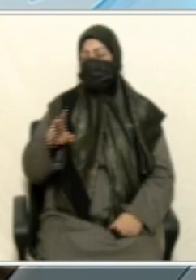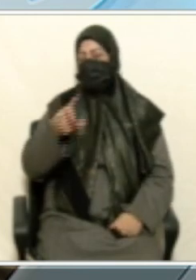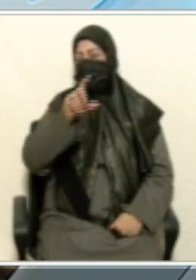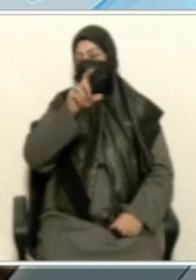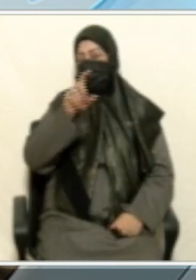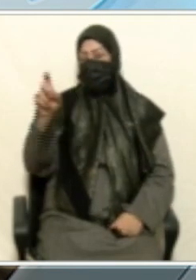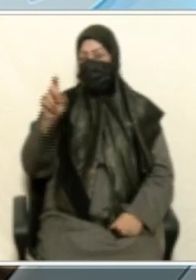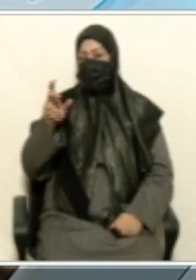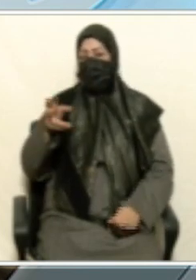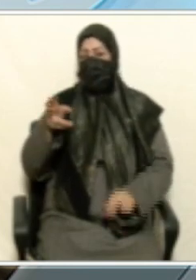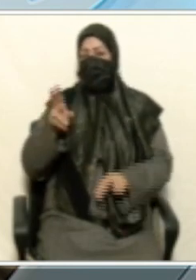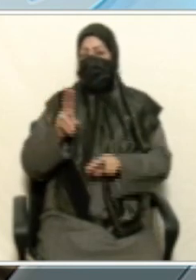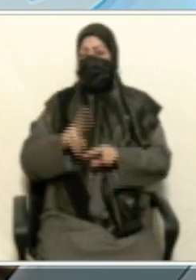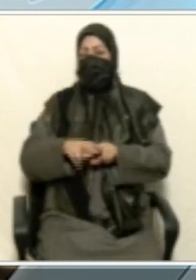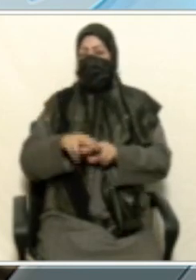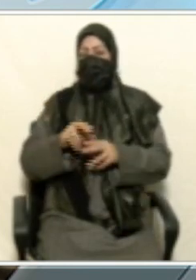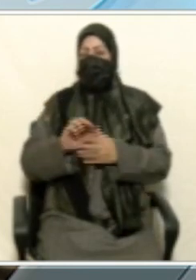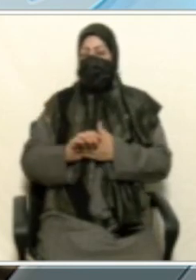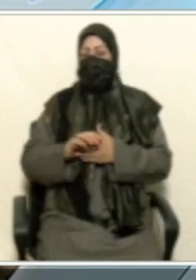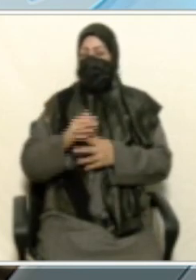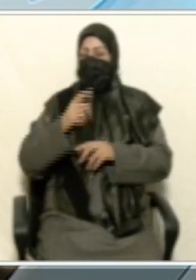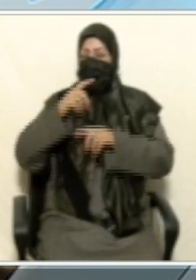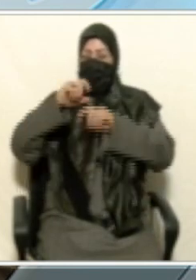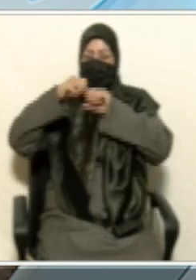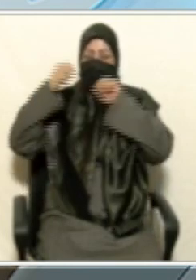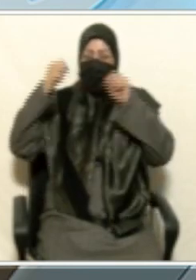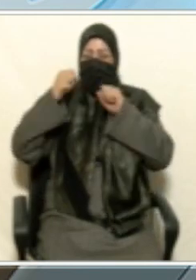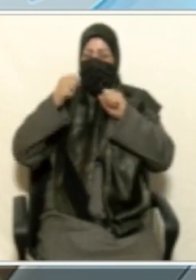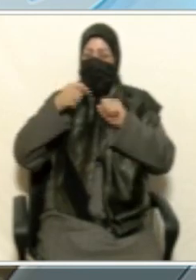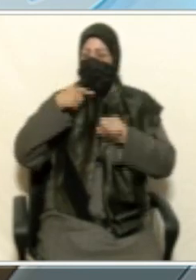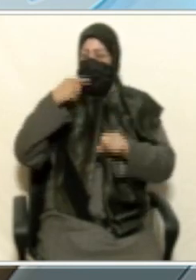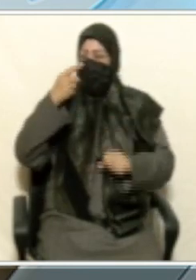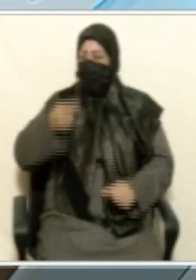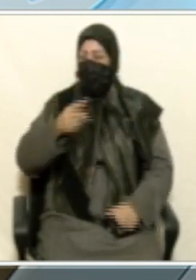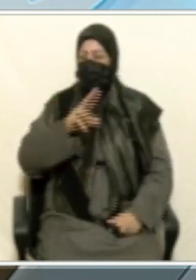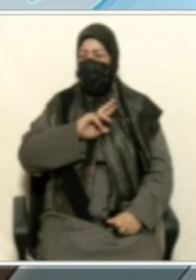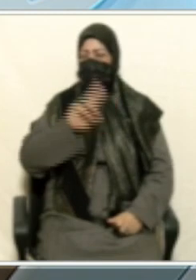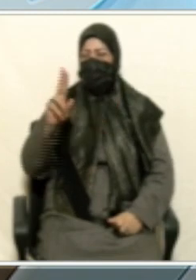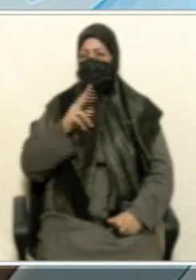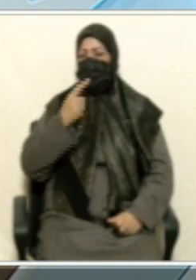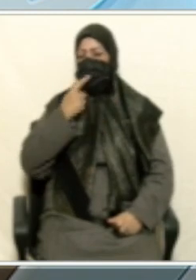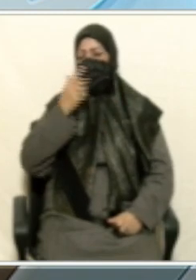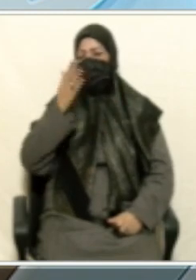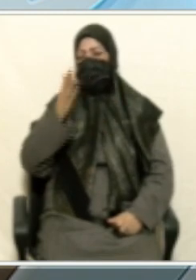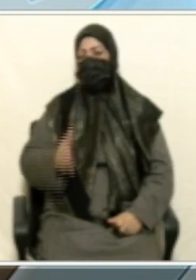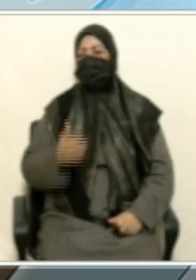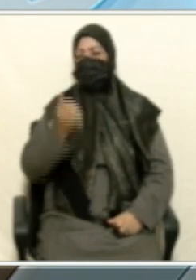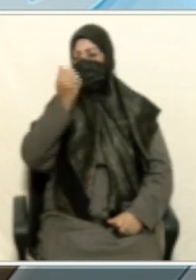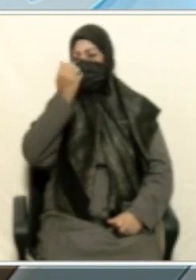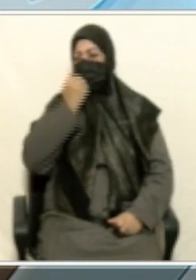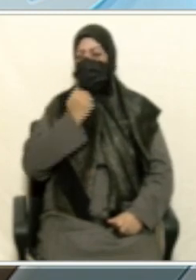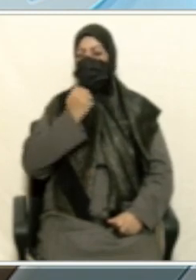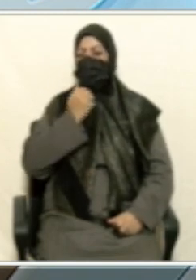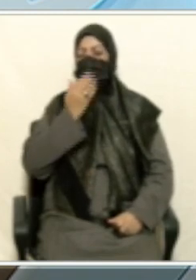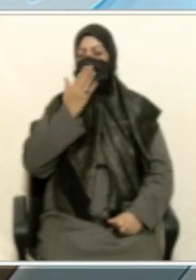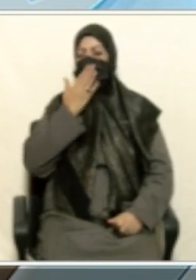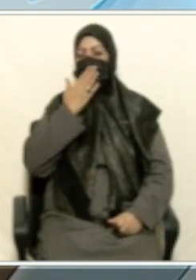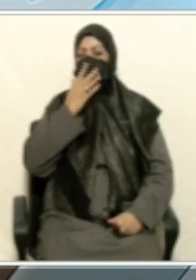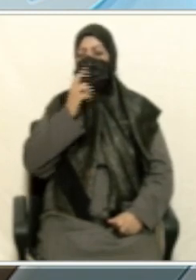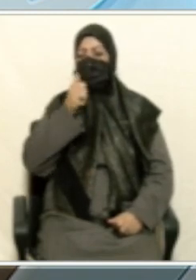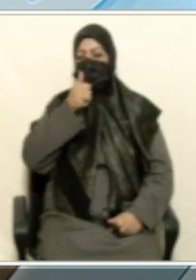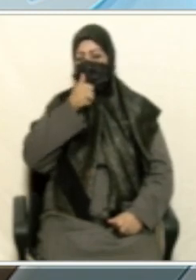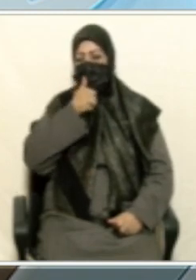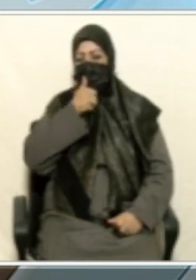يربط لسانه فلا يتفوه إلا بالحق أو يسكت، والله تعالى أعلم. لدينا اتصال هاتفي.